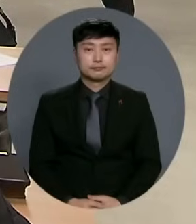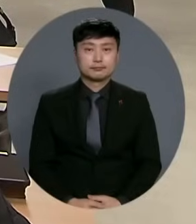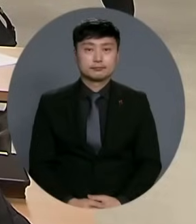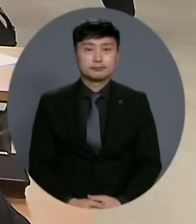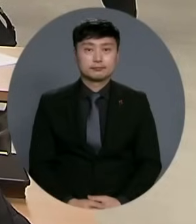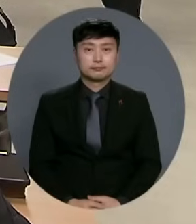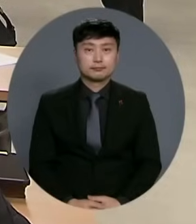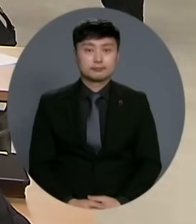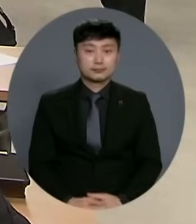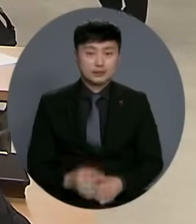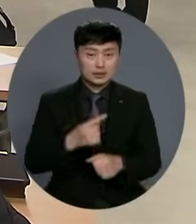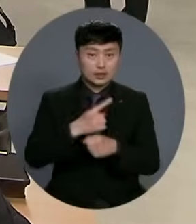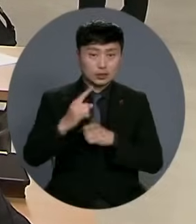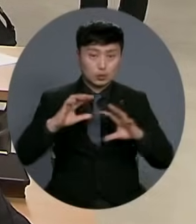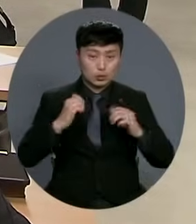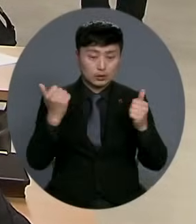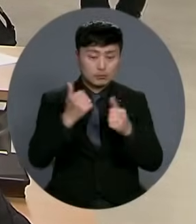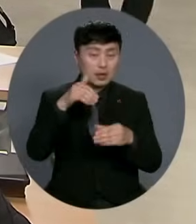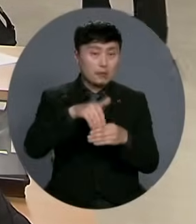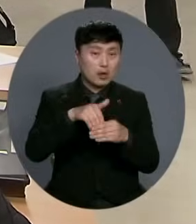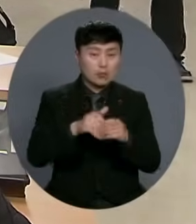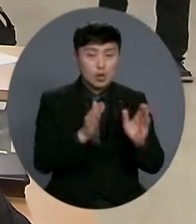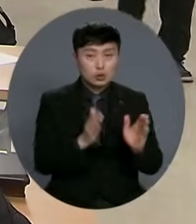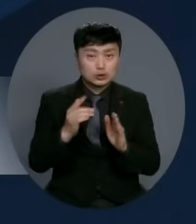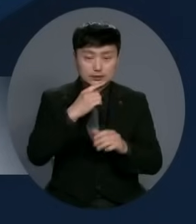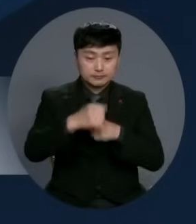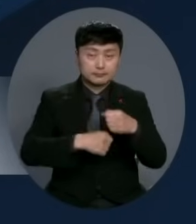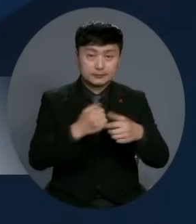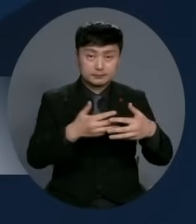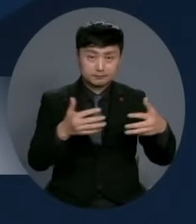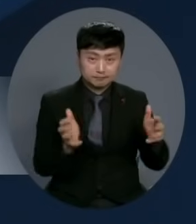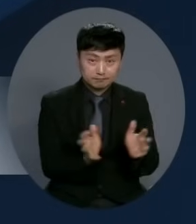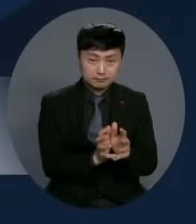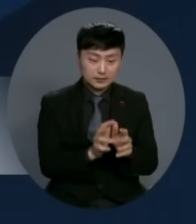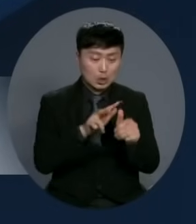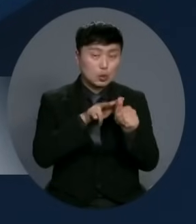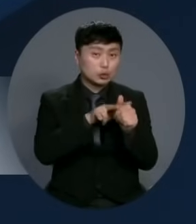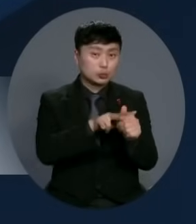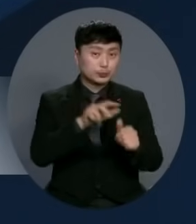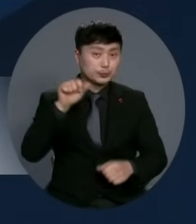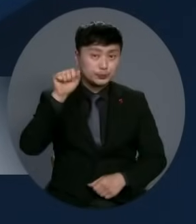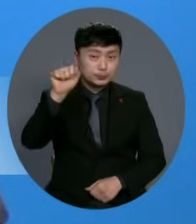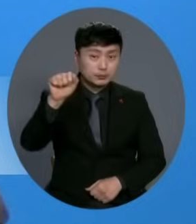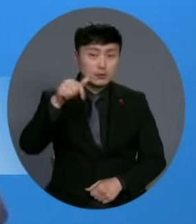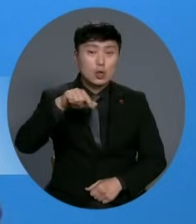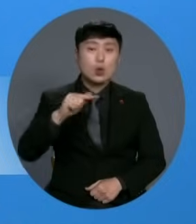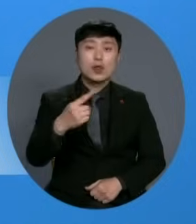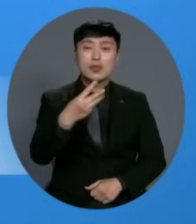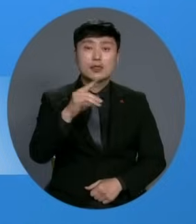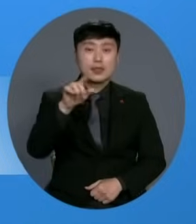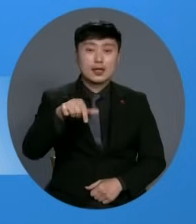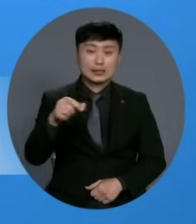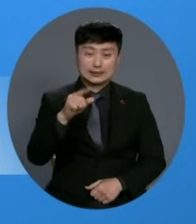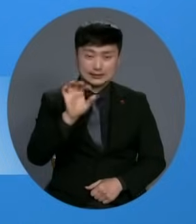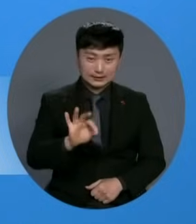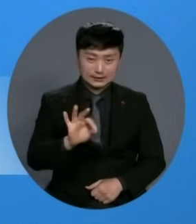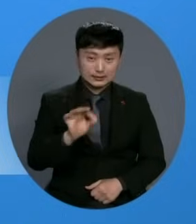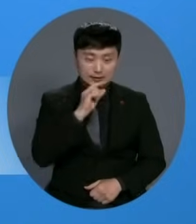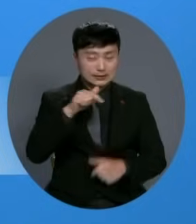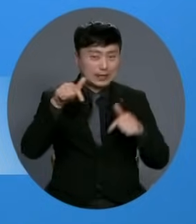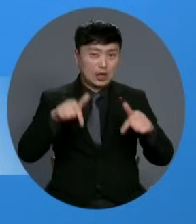아 내년 국회의원 선거에 뛰어들 더불어민주당 대구 예비 후보 가데 달국